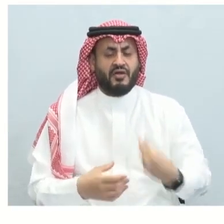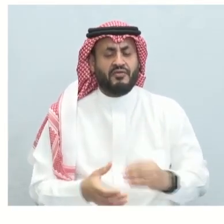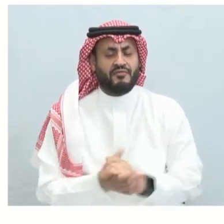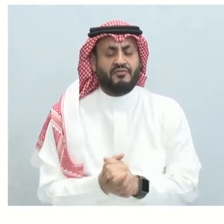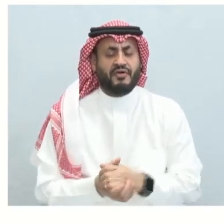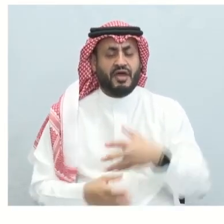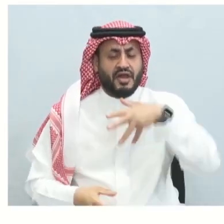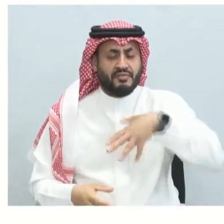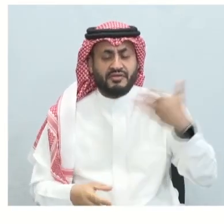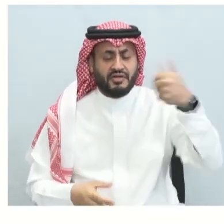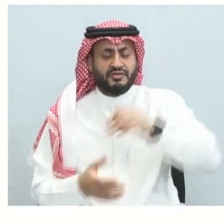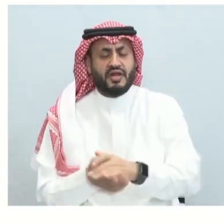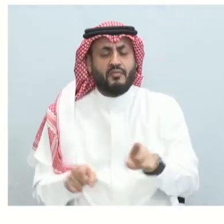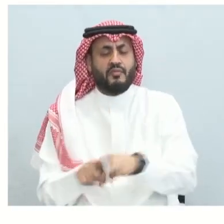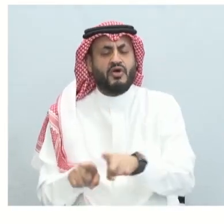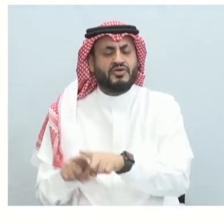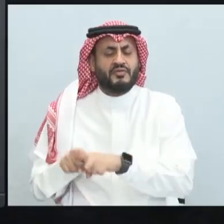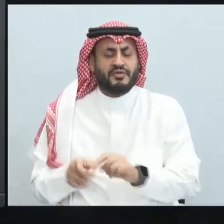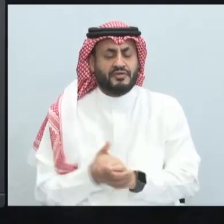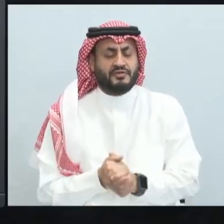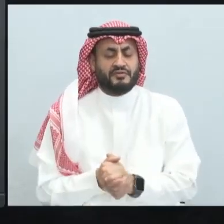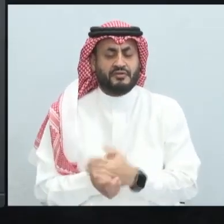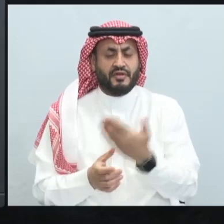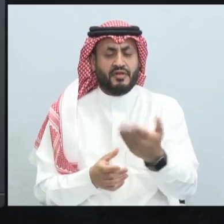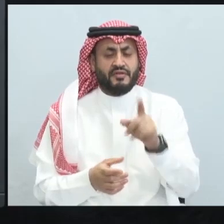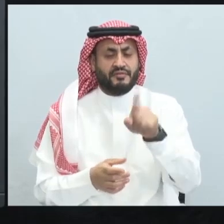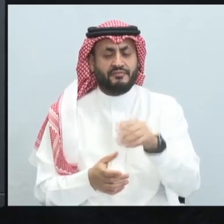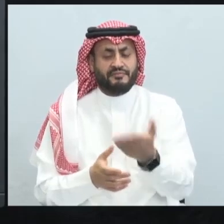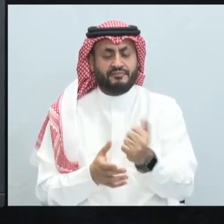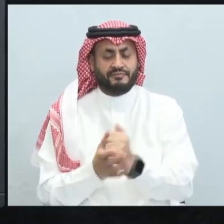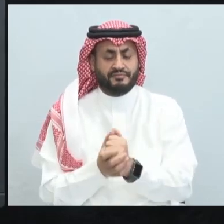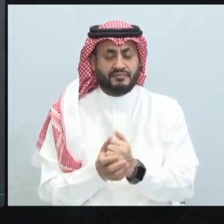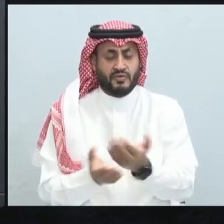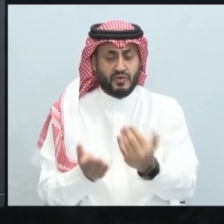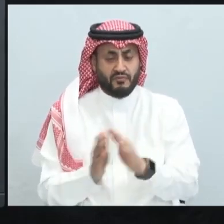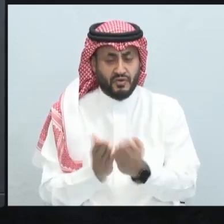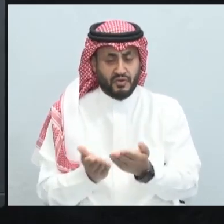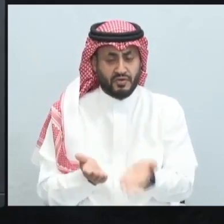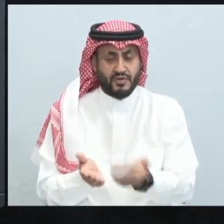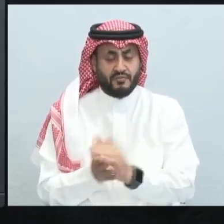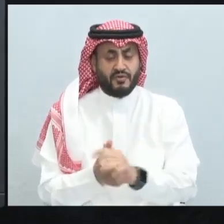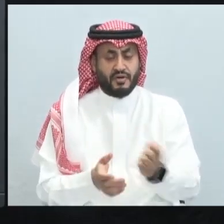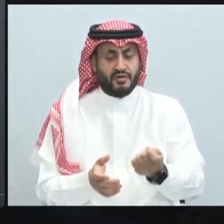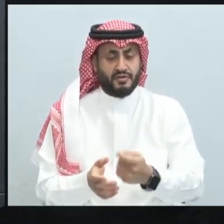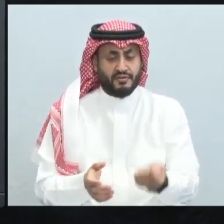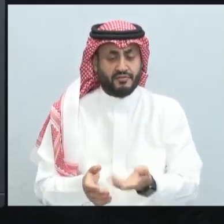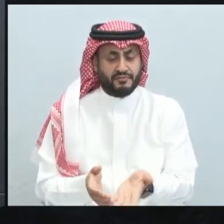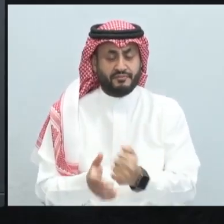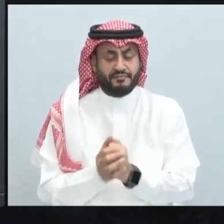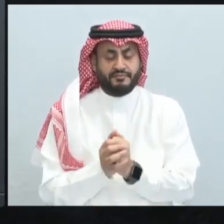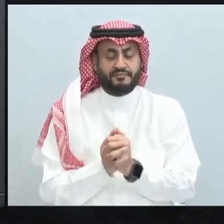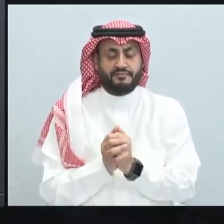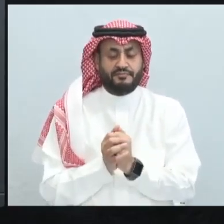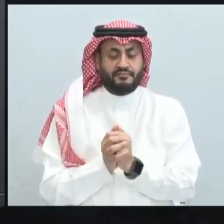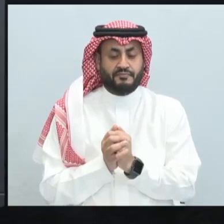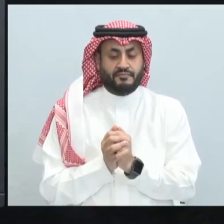اصحابه فالان الى درسنا فاود منك ان تحضر الكتاب والقلم لكي تدون ما تريد تدوينه في